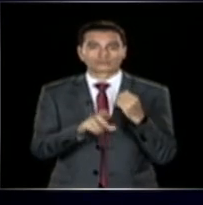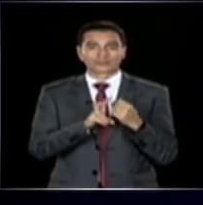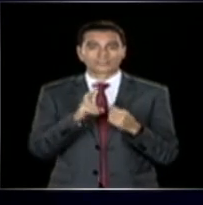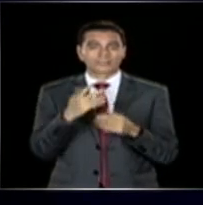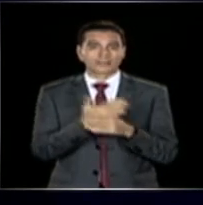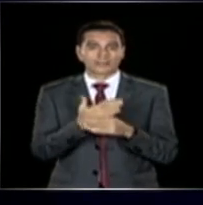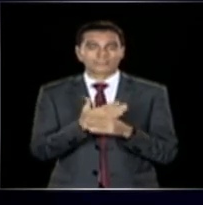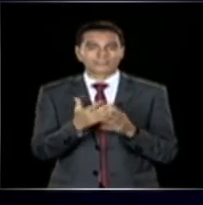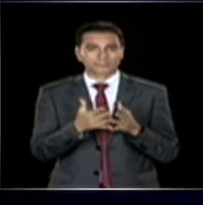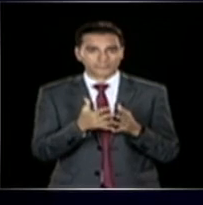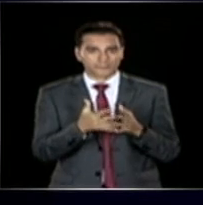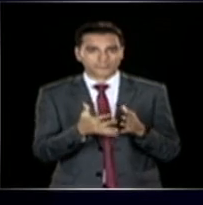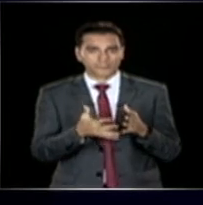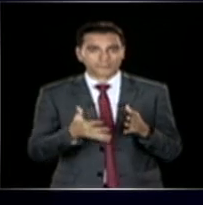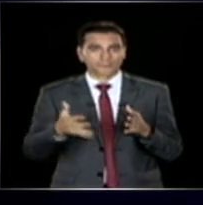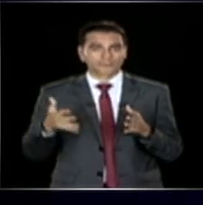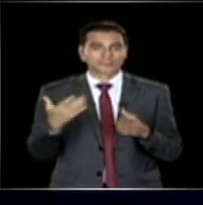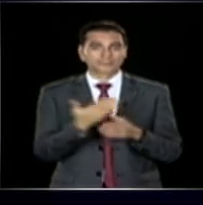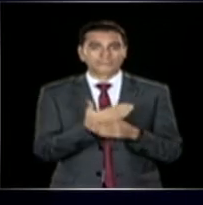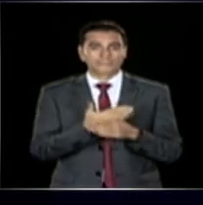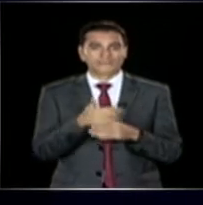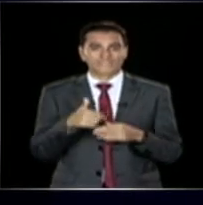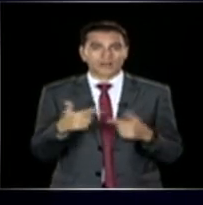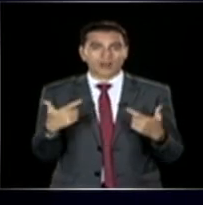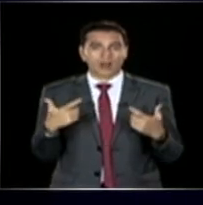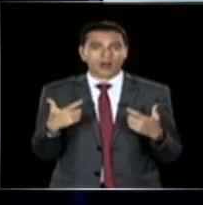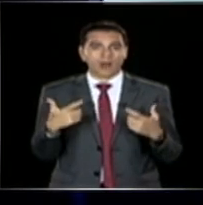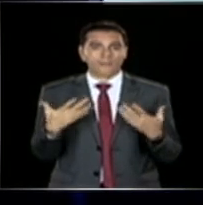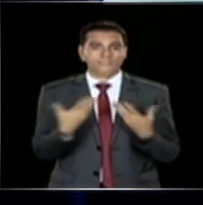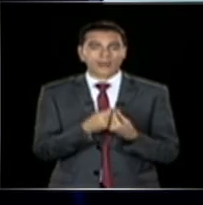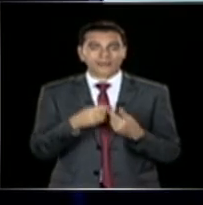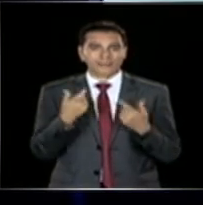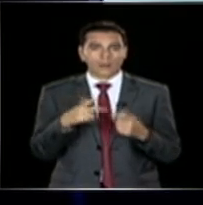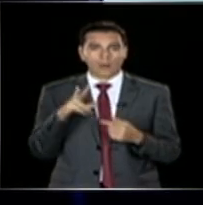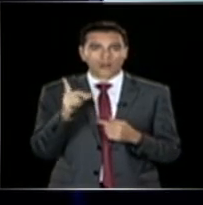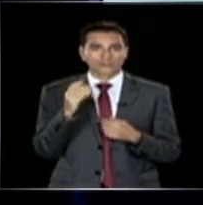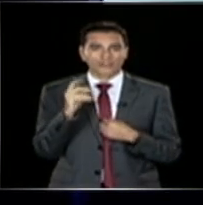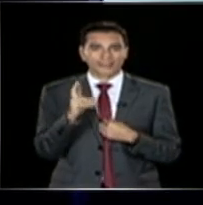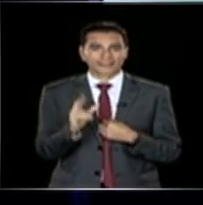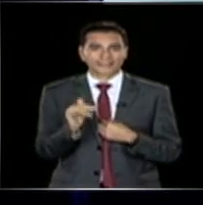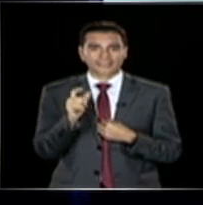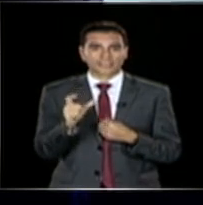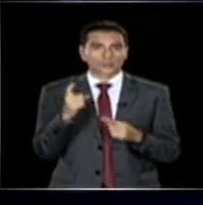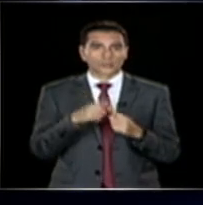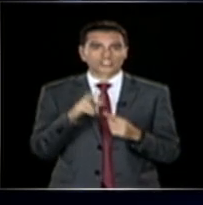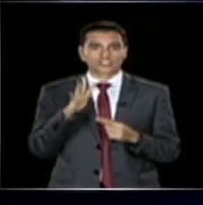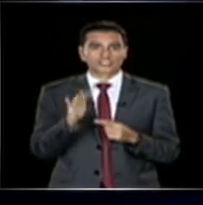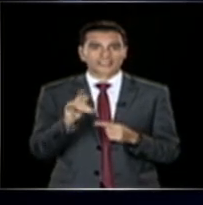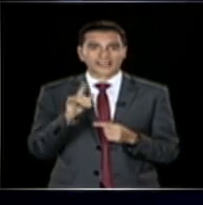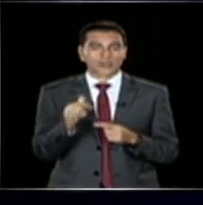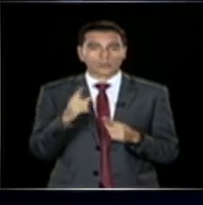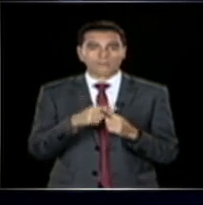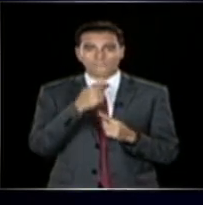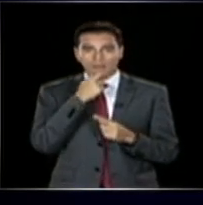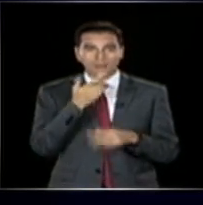ليه بقى؟ عشان كان في نزاع ما بين الأرجنتين وتشيلي وبريطانيا